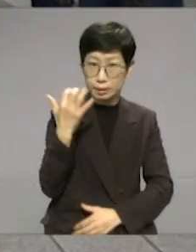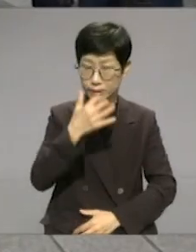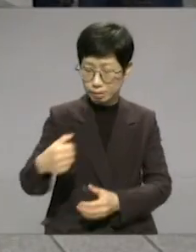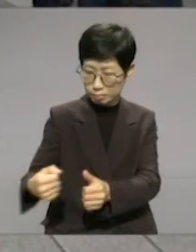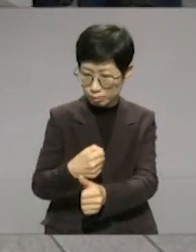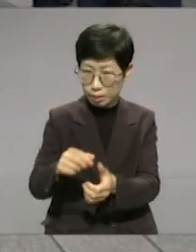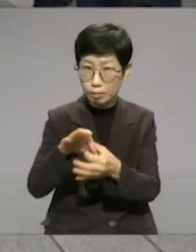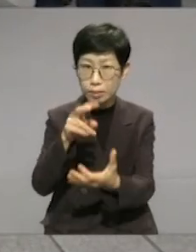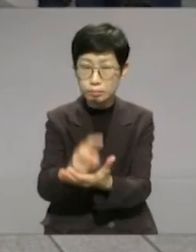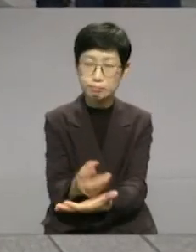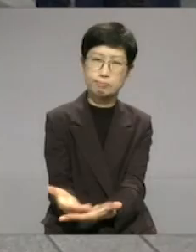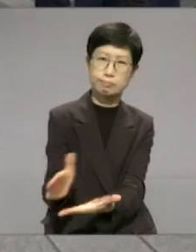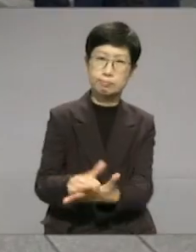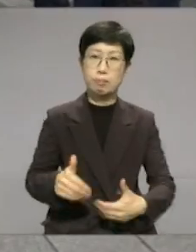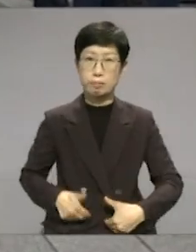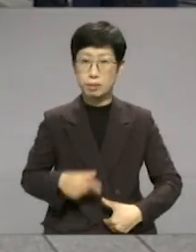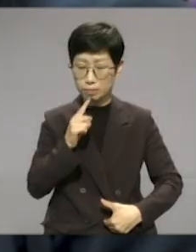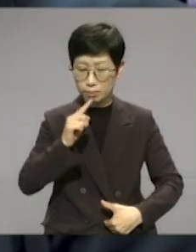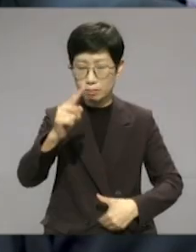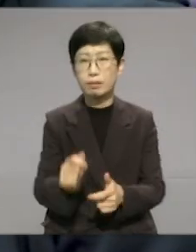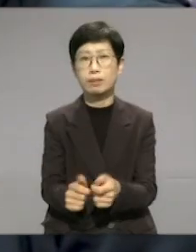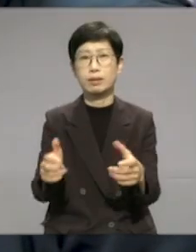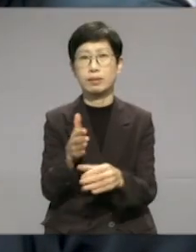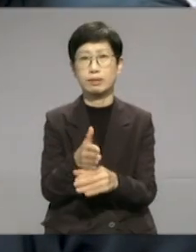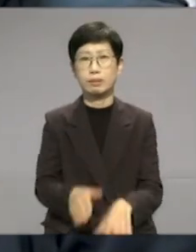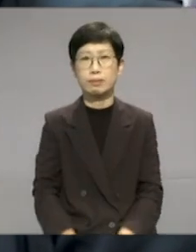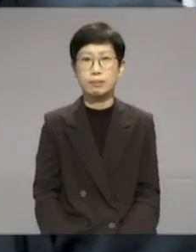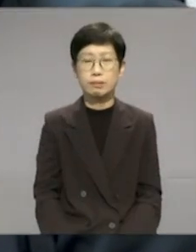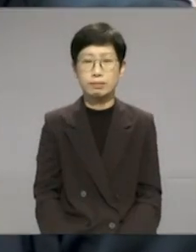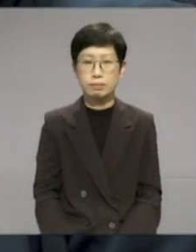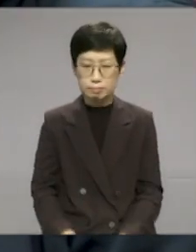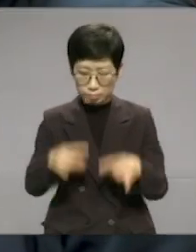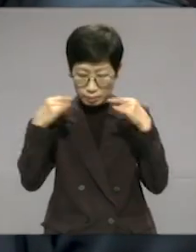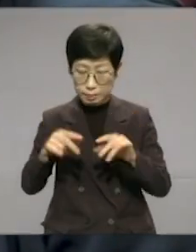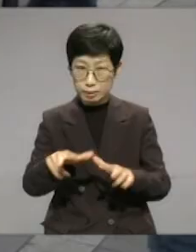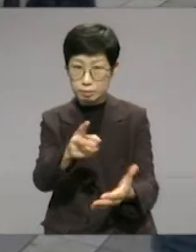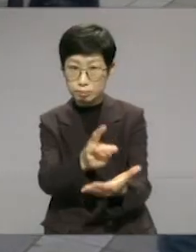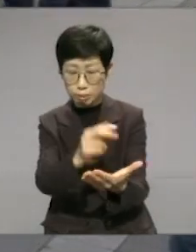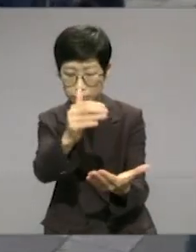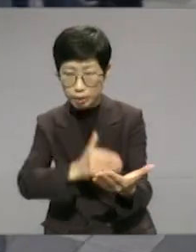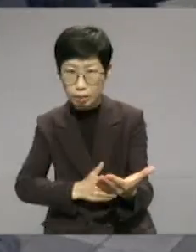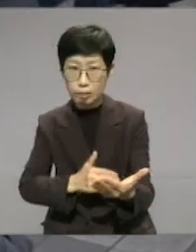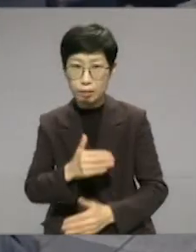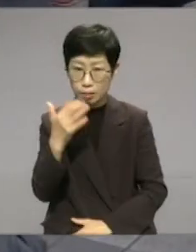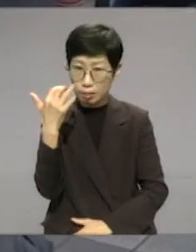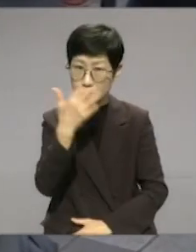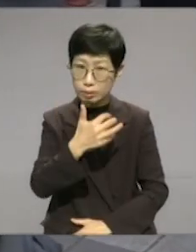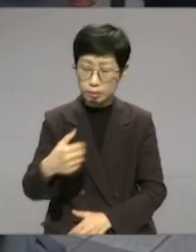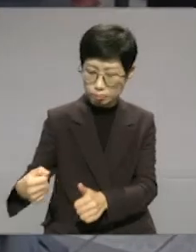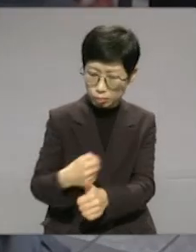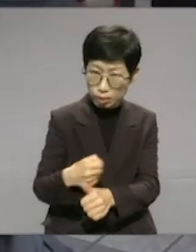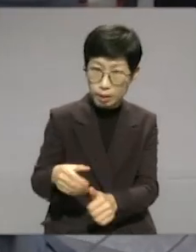폭행을 정해 한다는 목소리가 커지고 있습니다 프스 현행법상 성폭행은 가자의